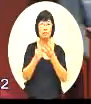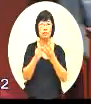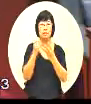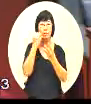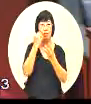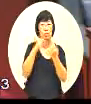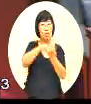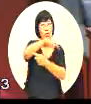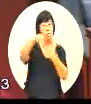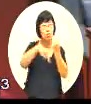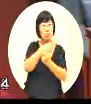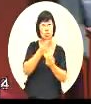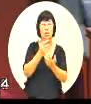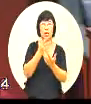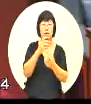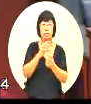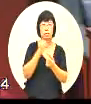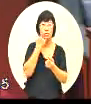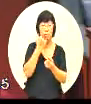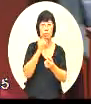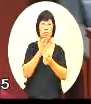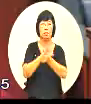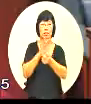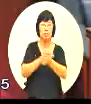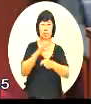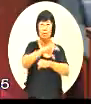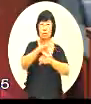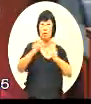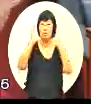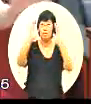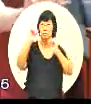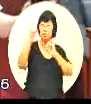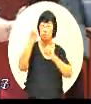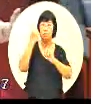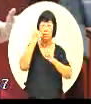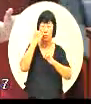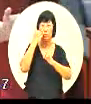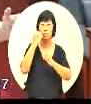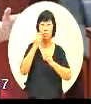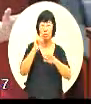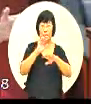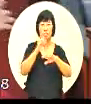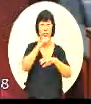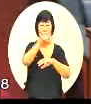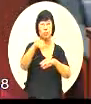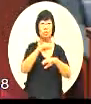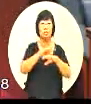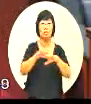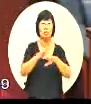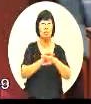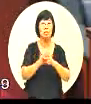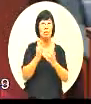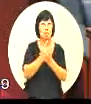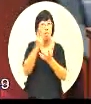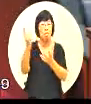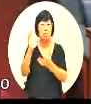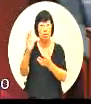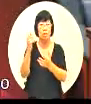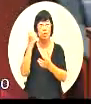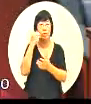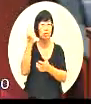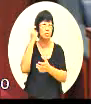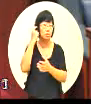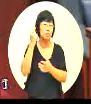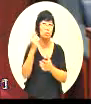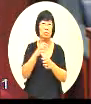转型正义包括环境正义。我们对环境，事实上我们都会离开。我曾经听内政部长李鸿源他